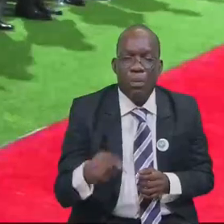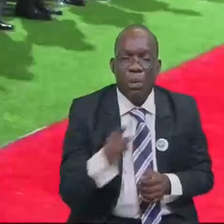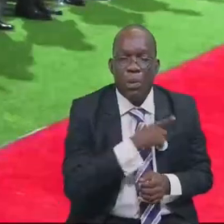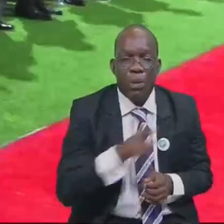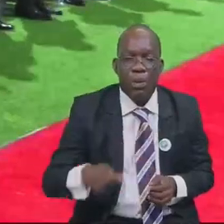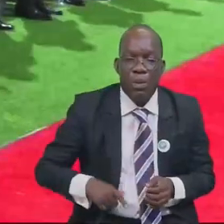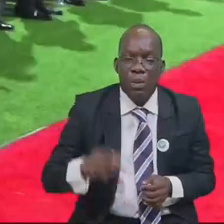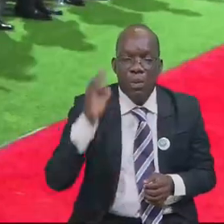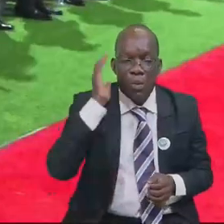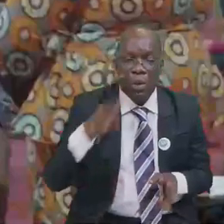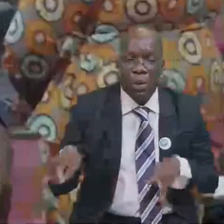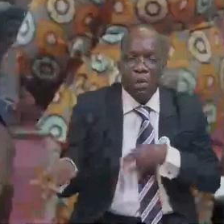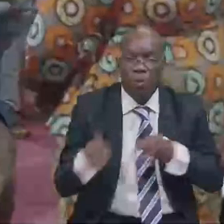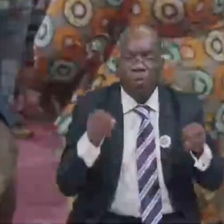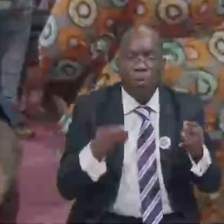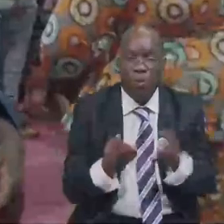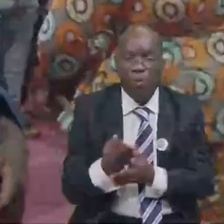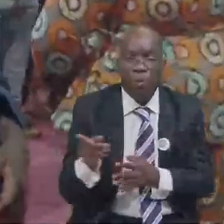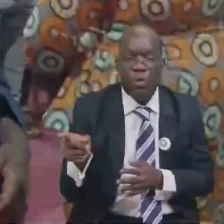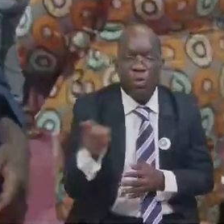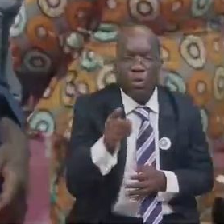le Seigneur agira à travers ta vie.